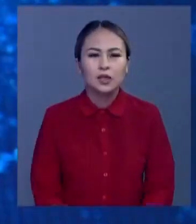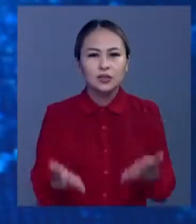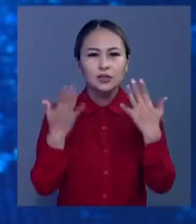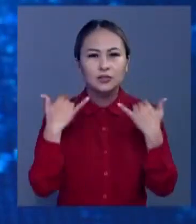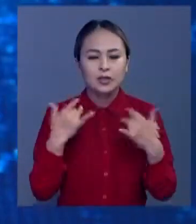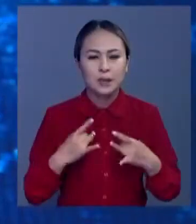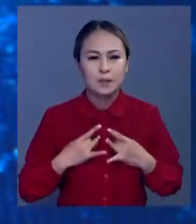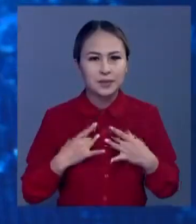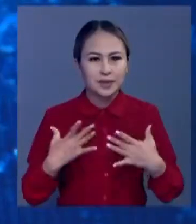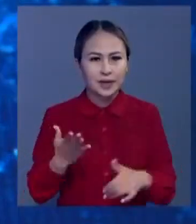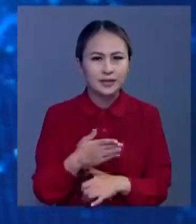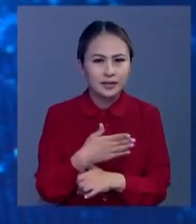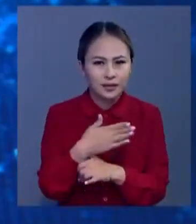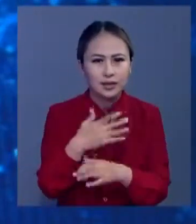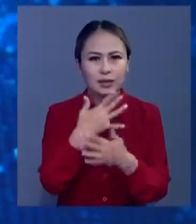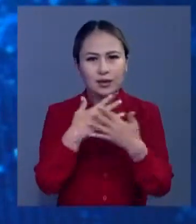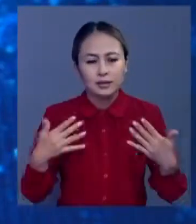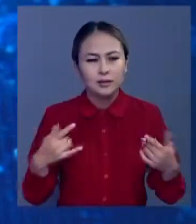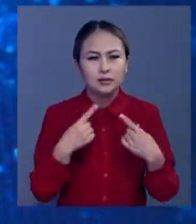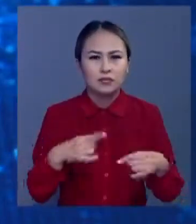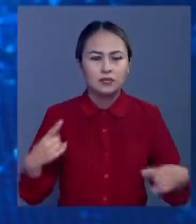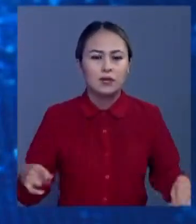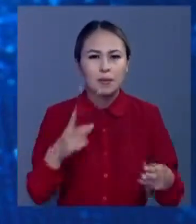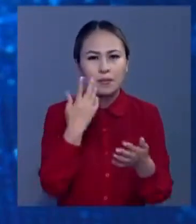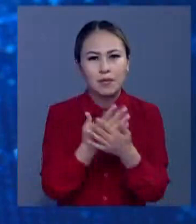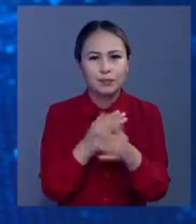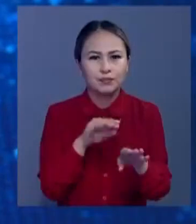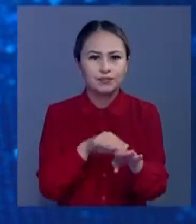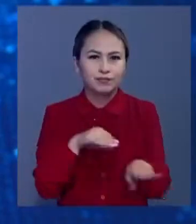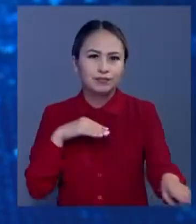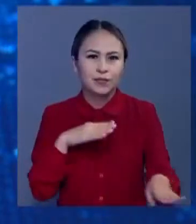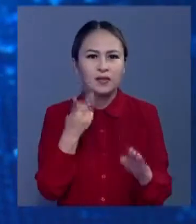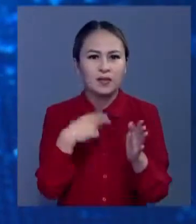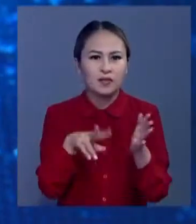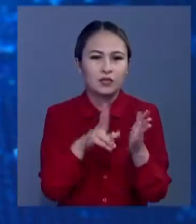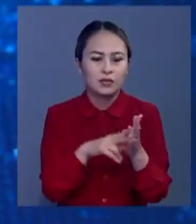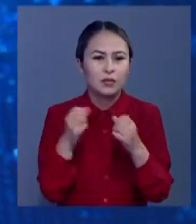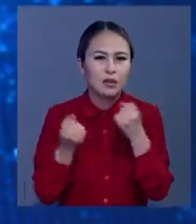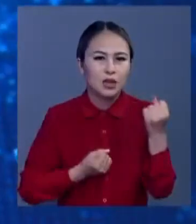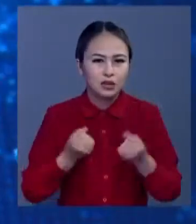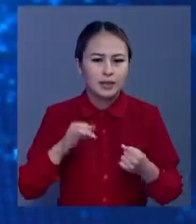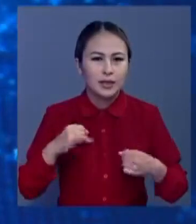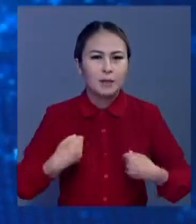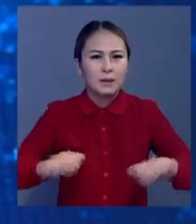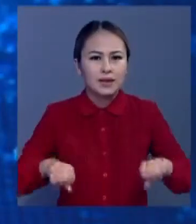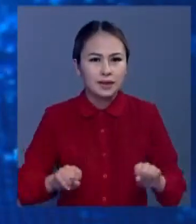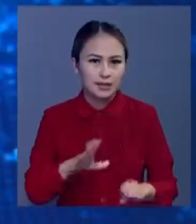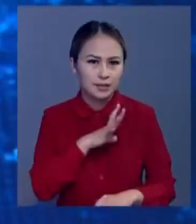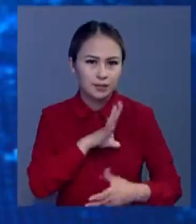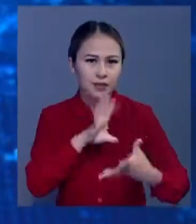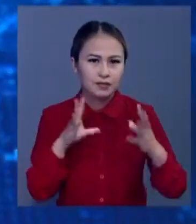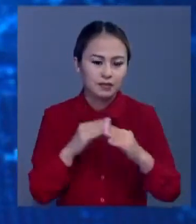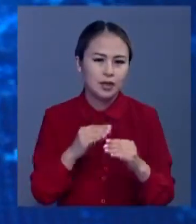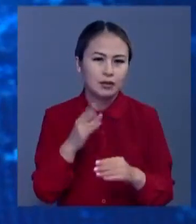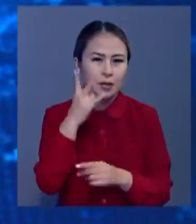Елордада рәміздер күніне орай авто шеру өтті. 28 женгіл көлік пен 28 мотоцикл көк туды желбіретіп,